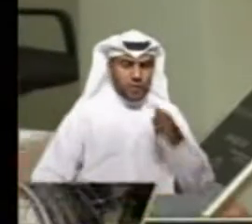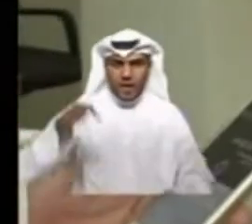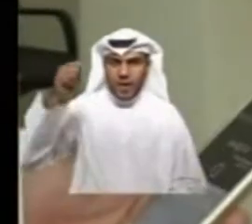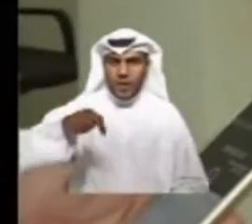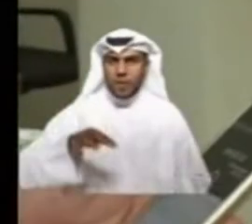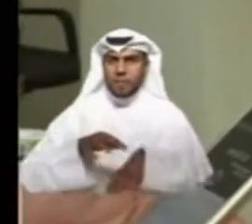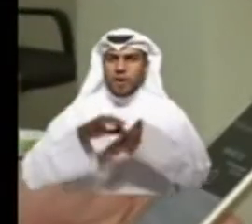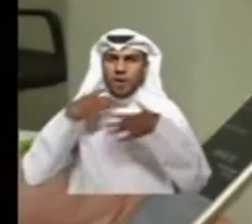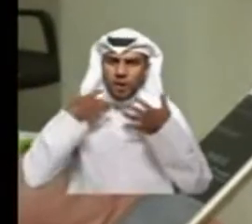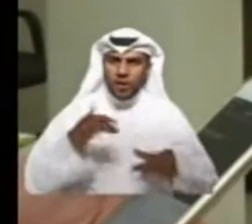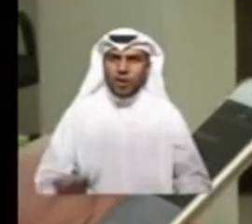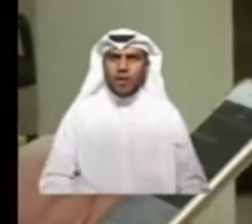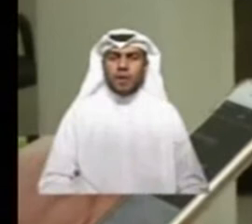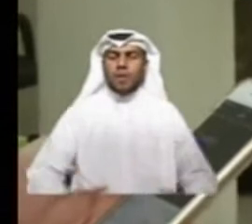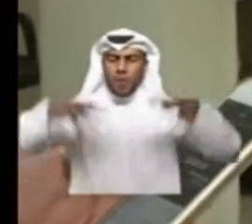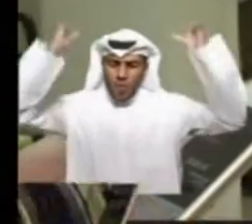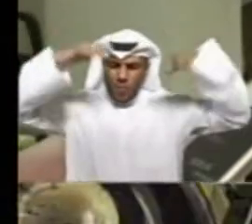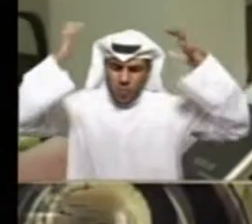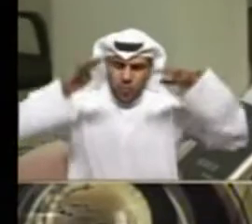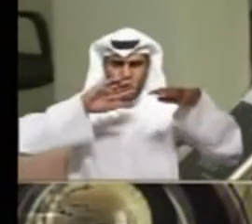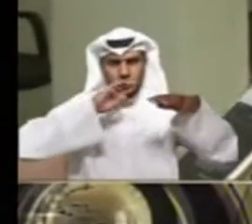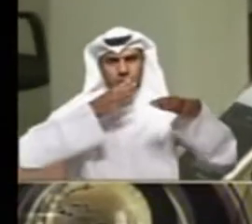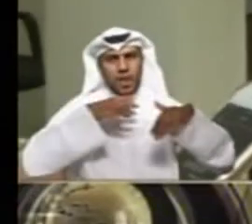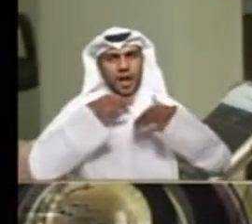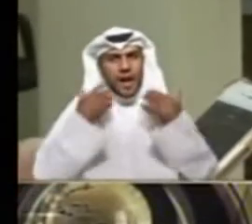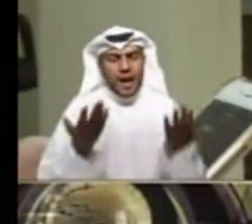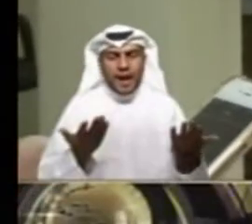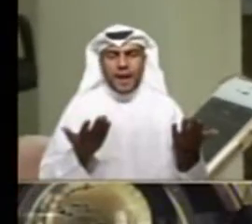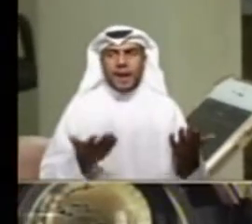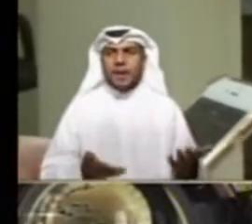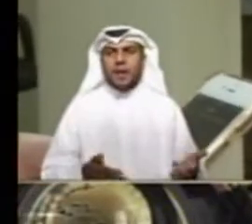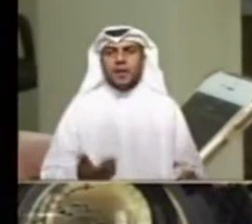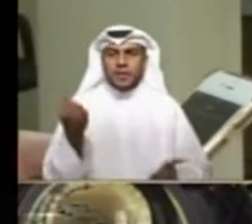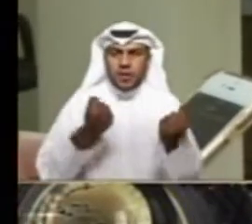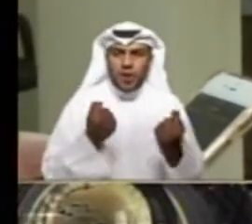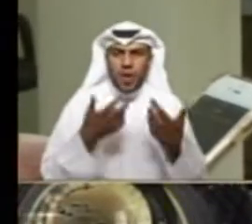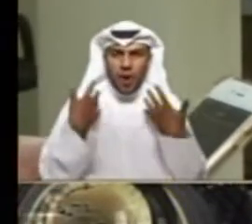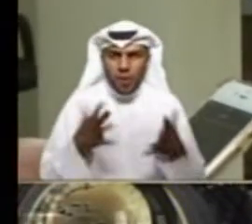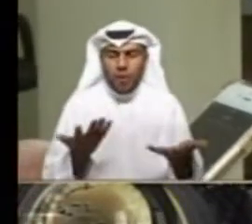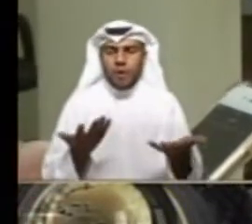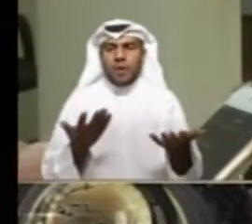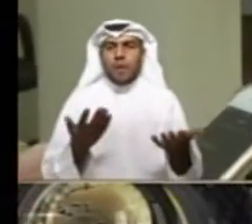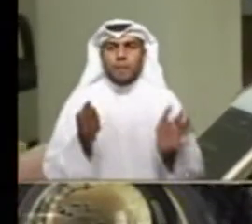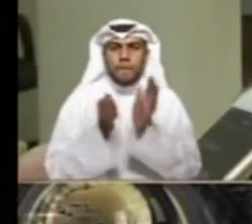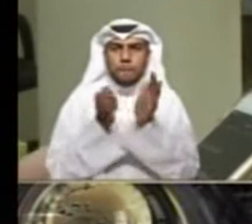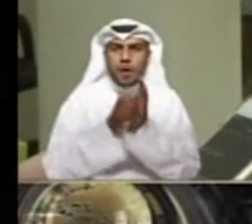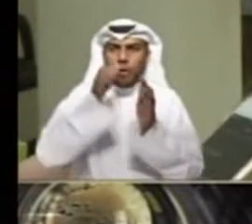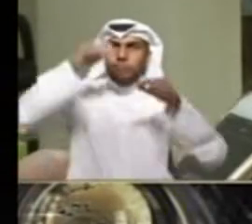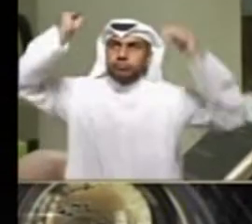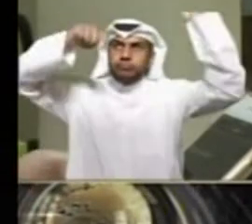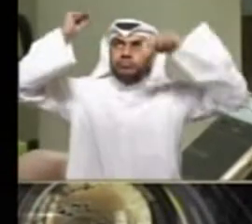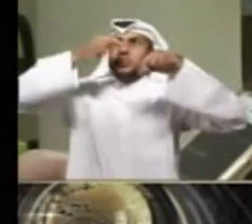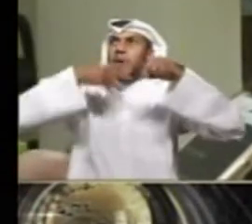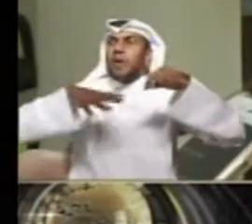من أمطار الخير اللي نزلت على دولتنا الحبيبة دولة الكويت. الحمد لله